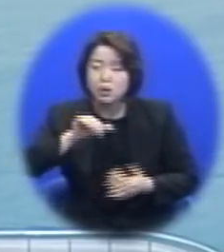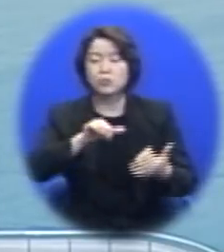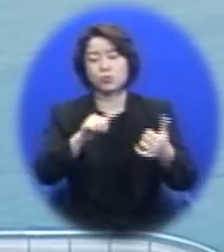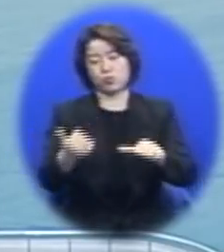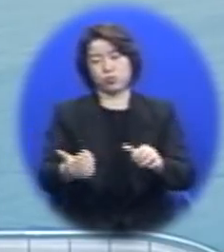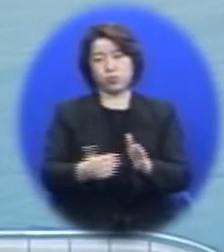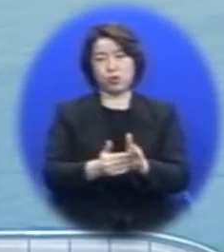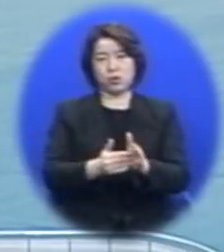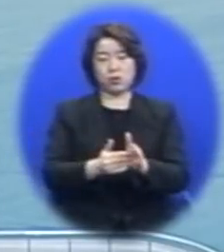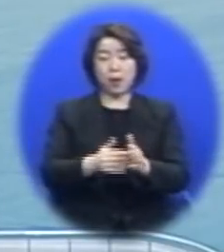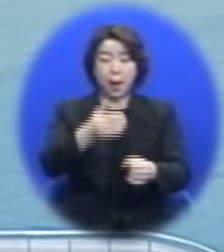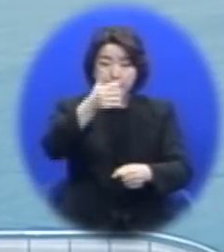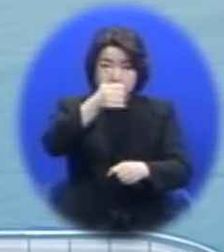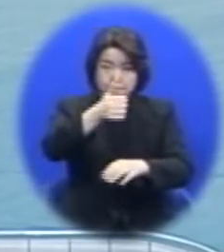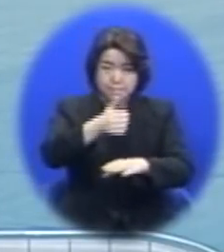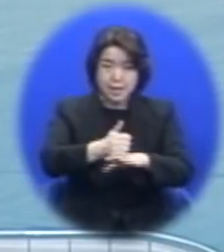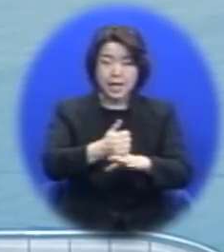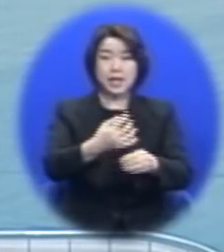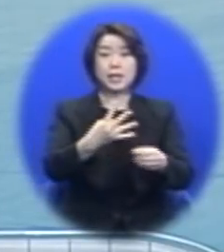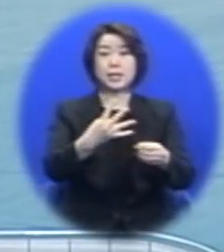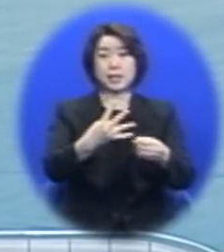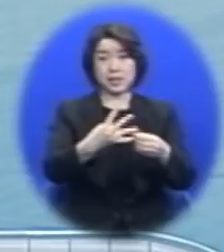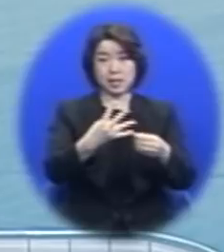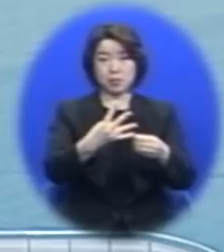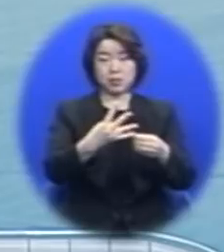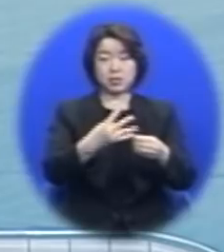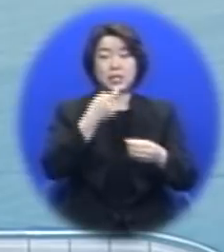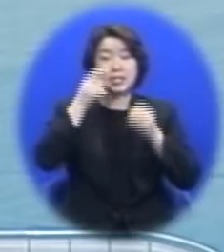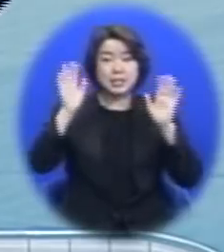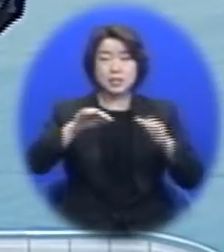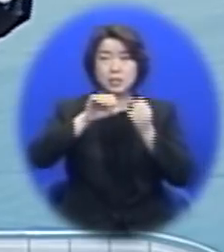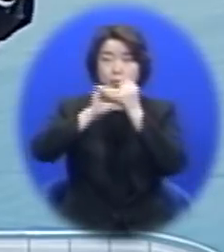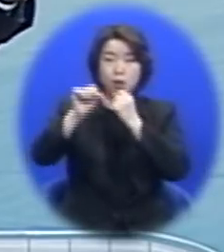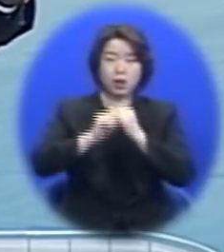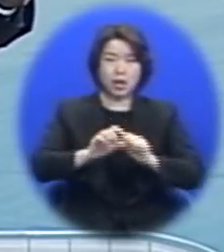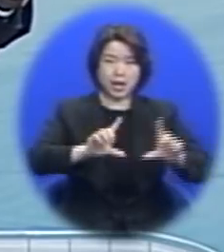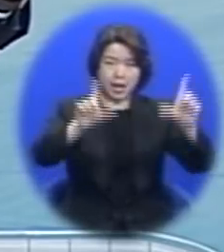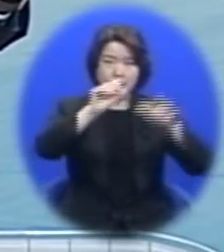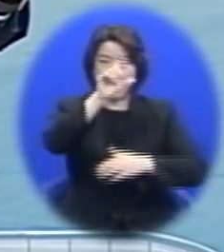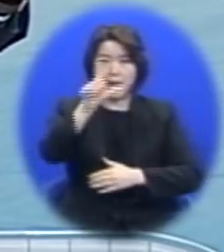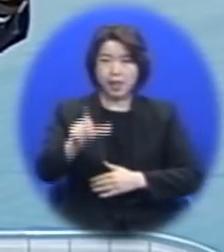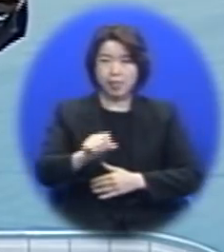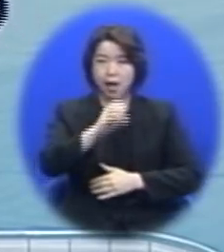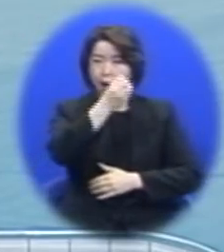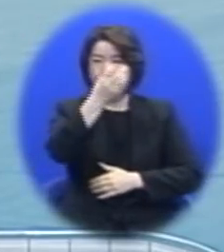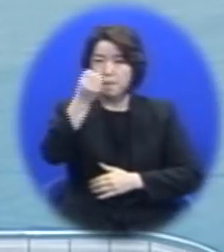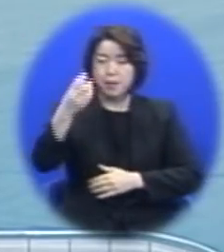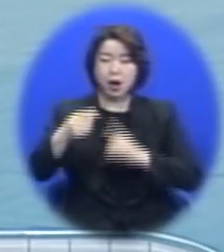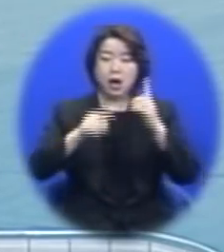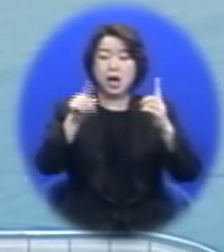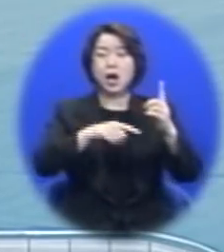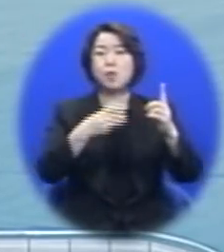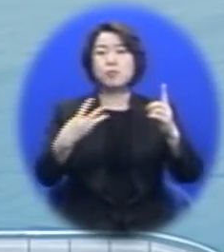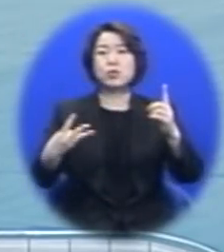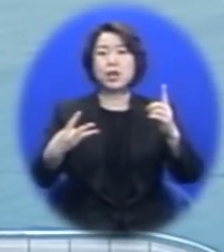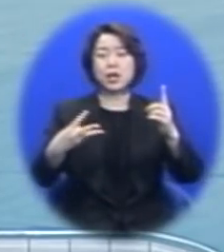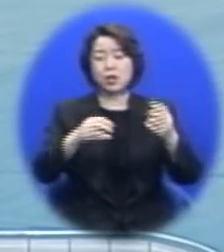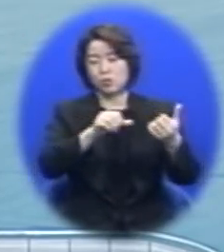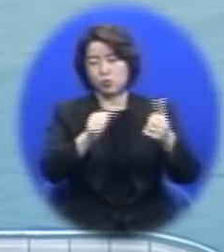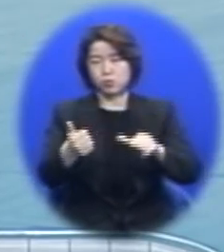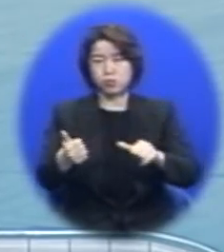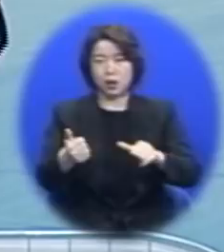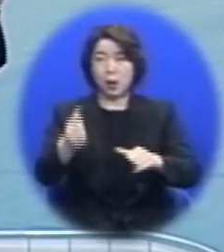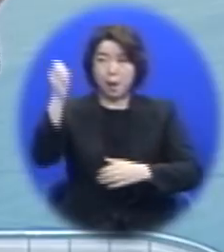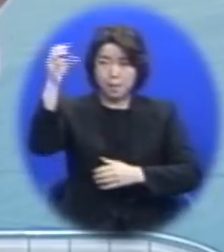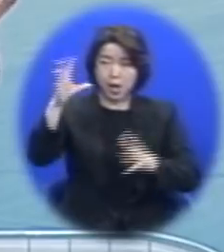네 번째 천사가 나팔을 부니까 해와 달과 별의 3분의 1이 죽어버립니다. 빛을 잃어버렸어요. 온